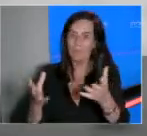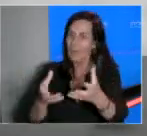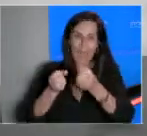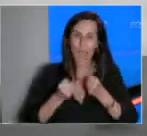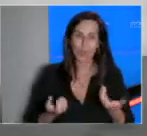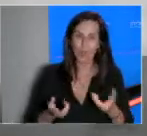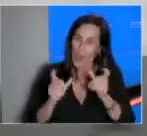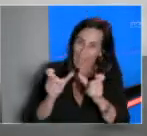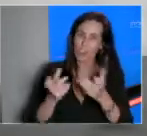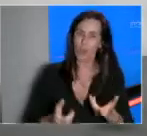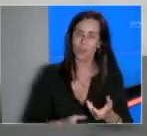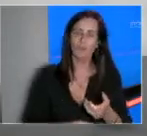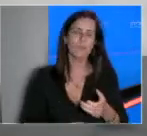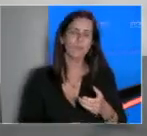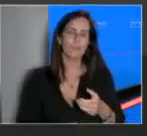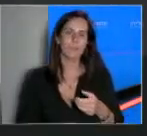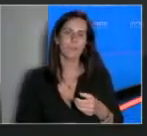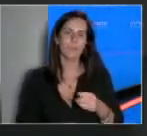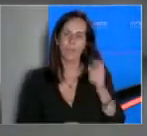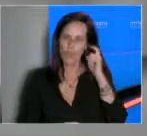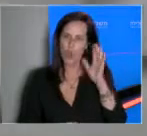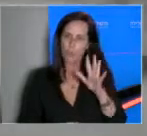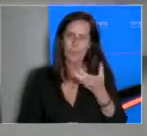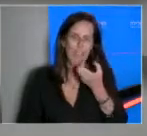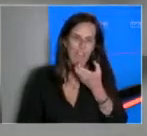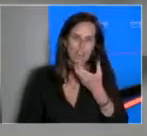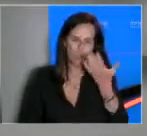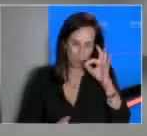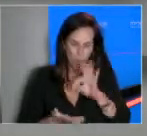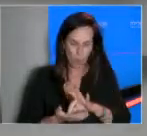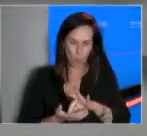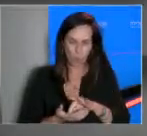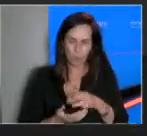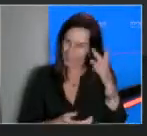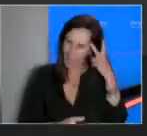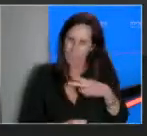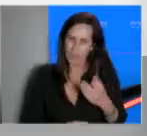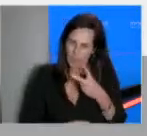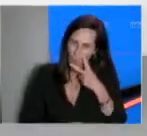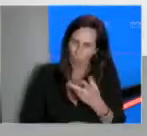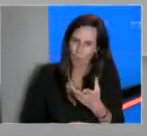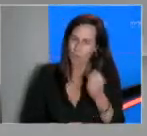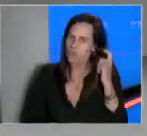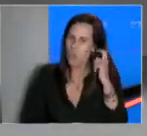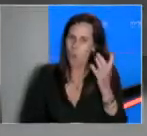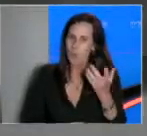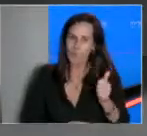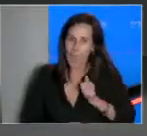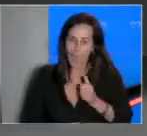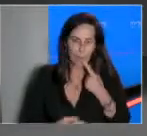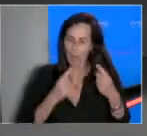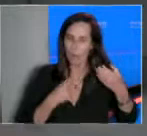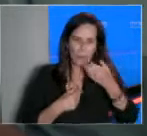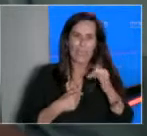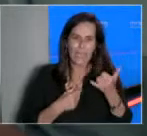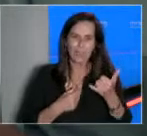הבחור. אני שומע, כששומעים את הקשר גם, שהיה באותו רגע, ואתה מבין, אתה רואה, אתה שומע את מה שהחיילים מדברים,